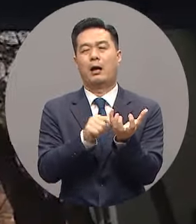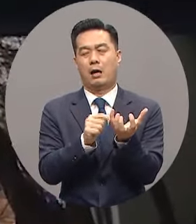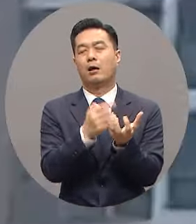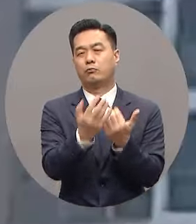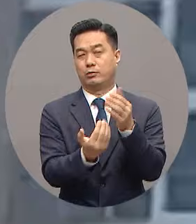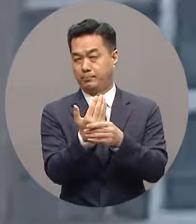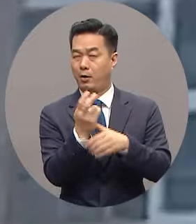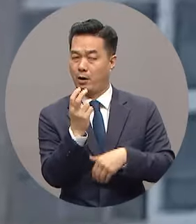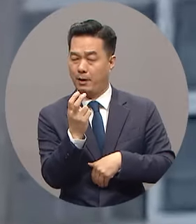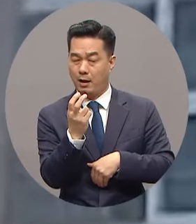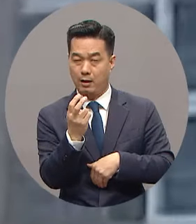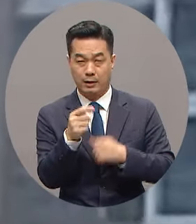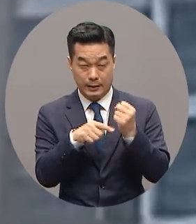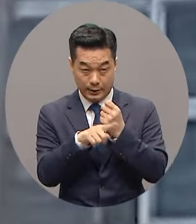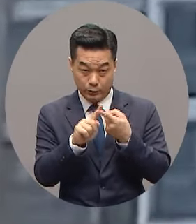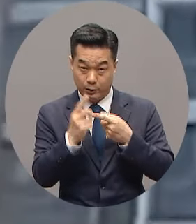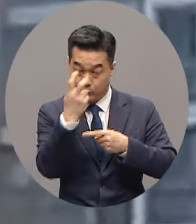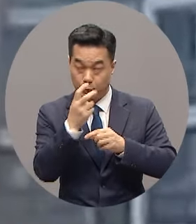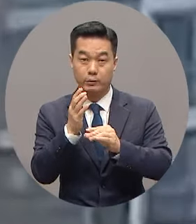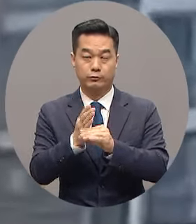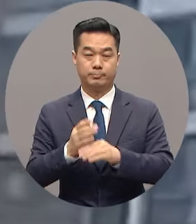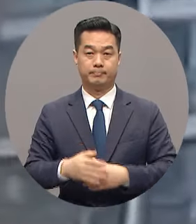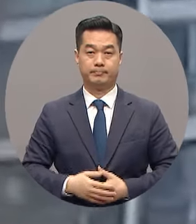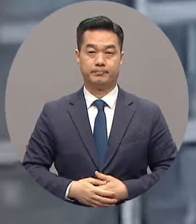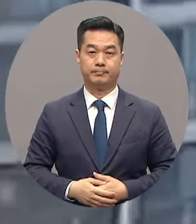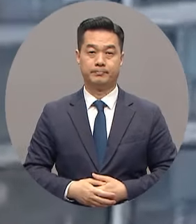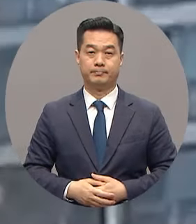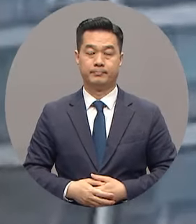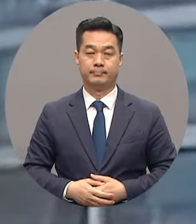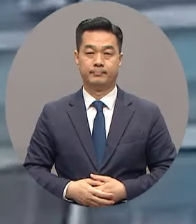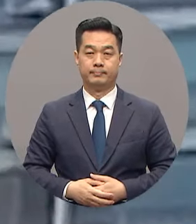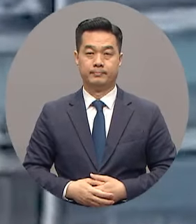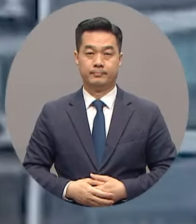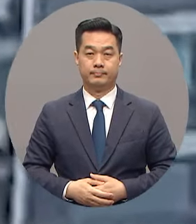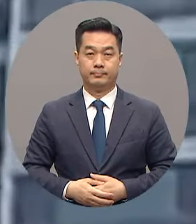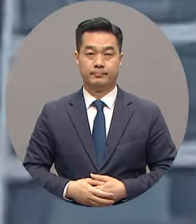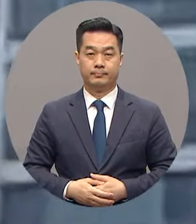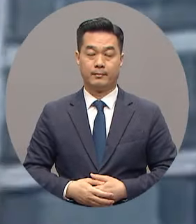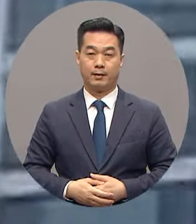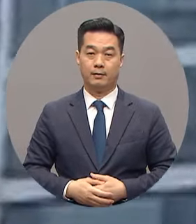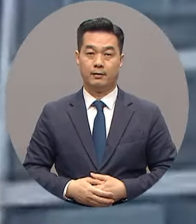것으로 보고 정확한 화재 원인을 조사하고 있습니다. MBC 뉴스 송서영입니다.